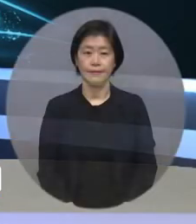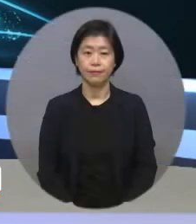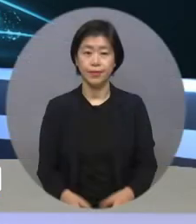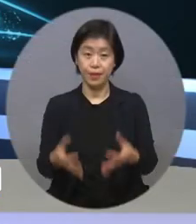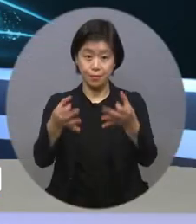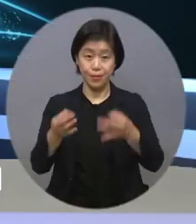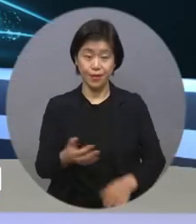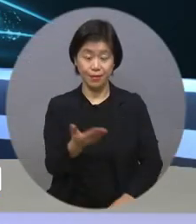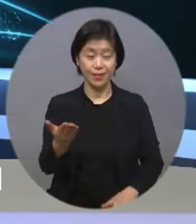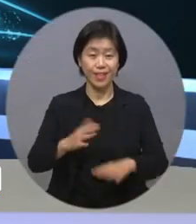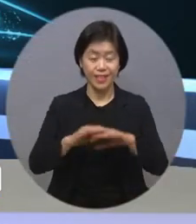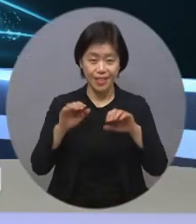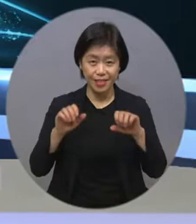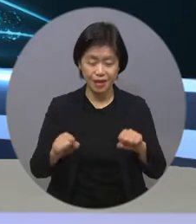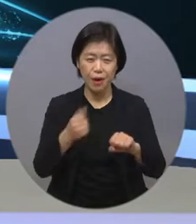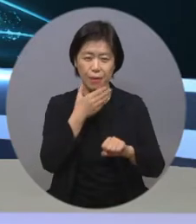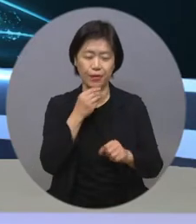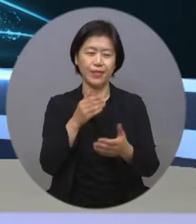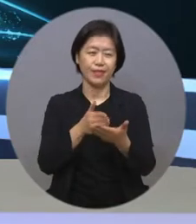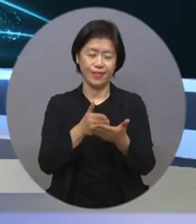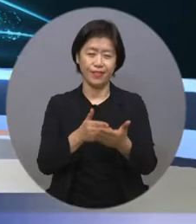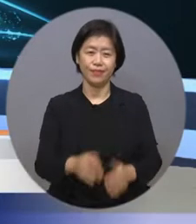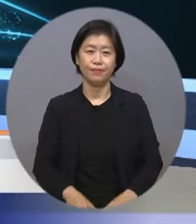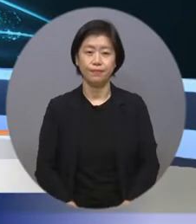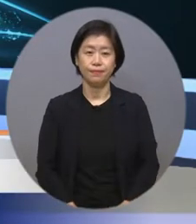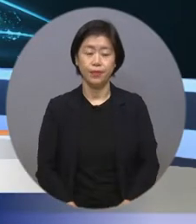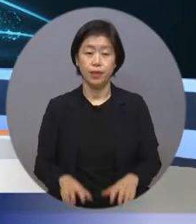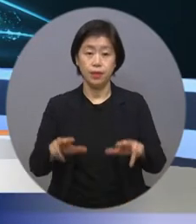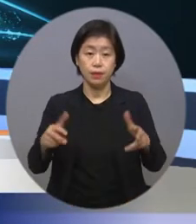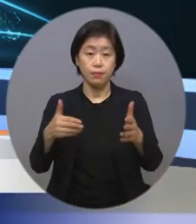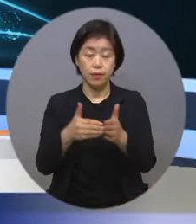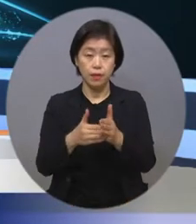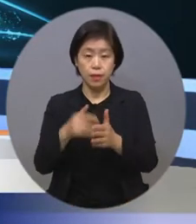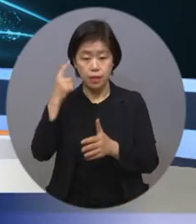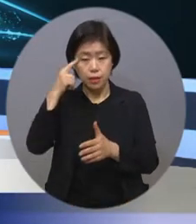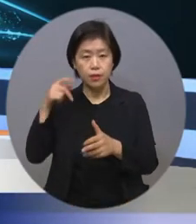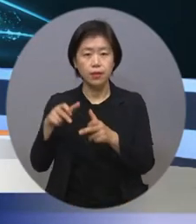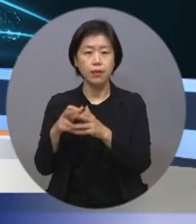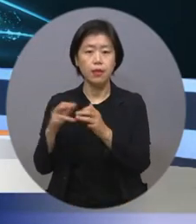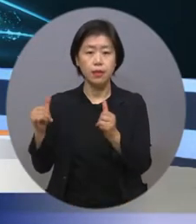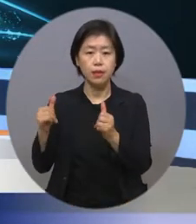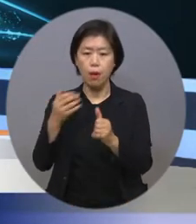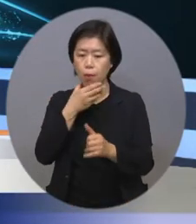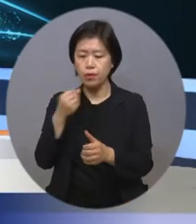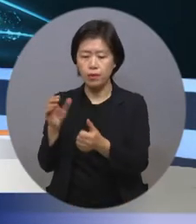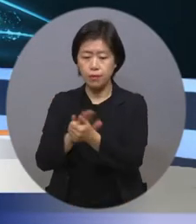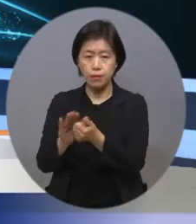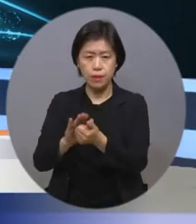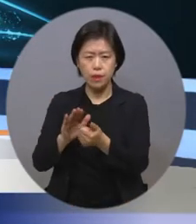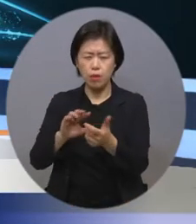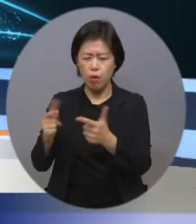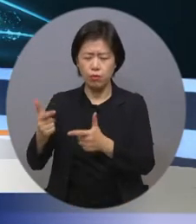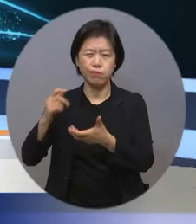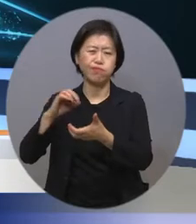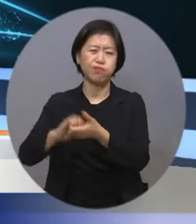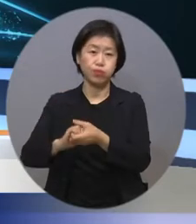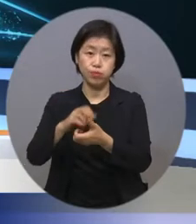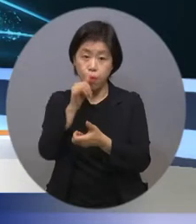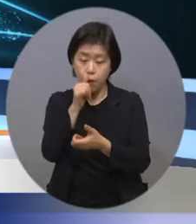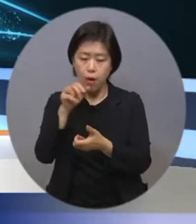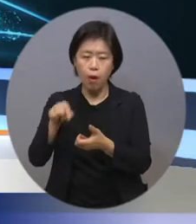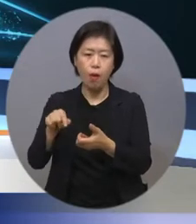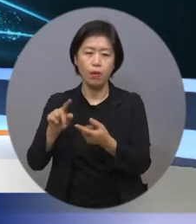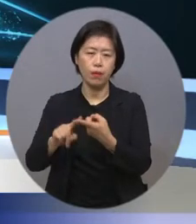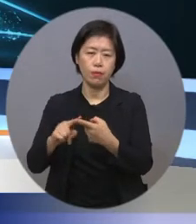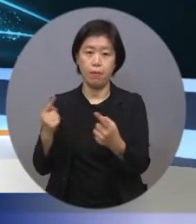시청자 여러분 안녕하십니까? 복지TV 뉴스입니다. 그간 정신장애인의 복지서비스 선택권을 제한했던 조항이 삭제돼